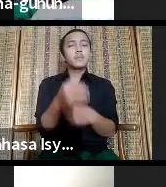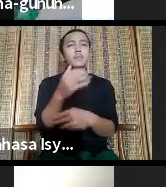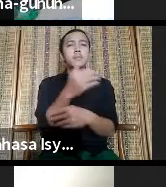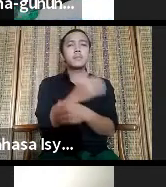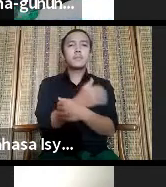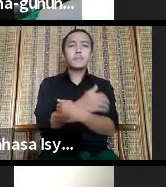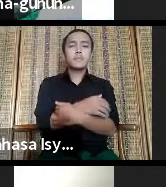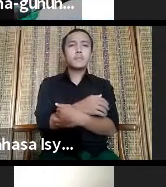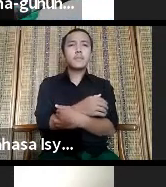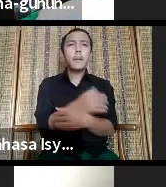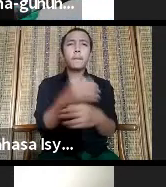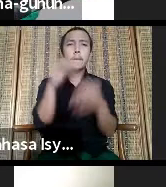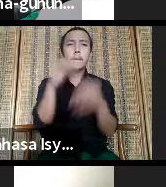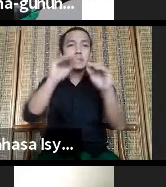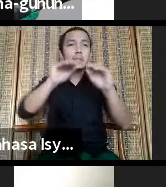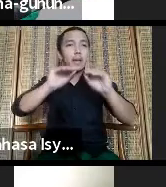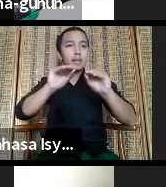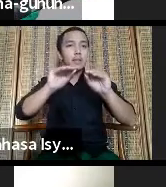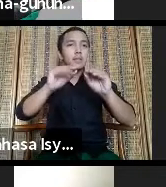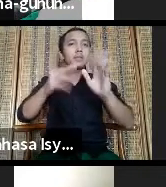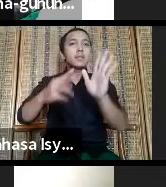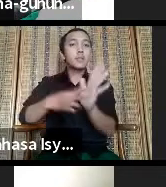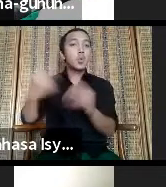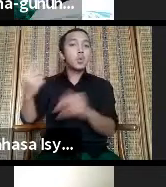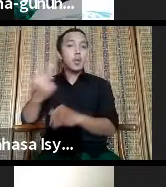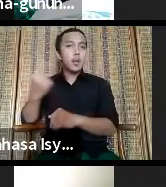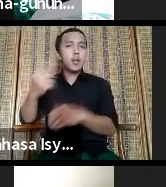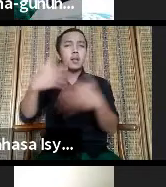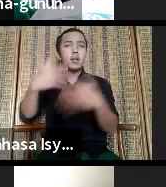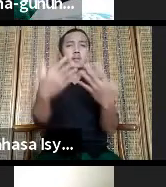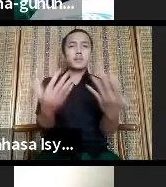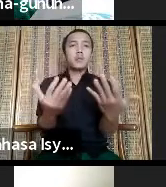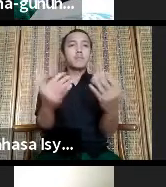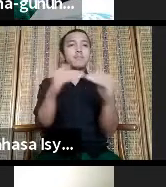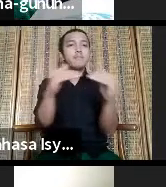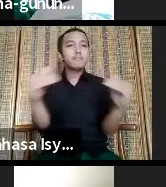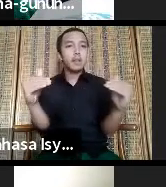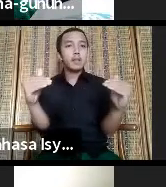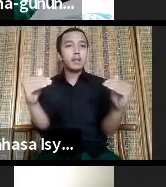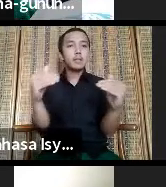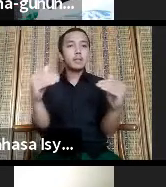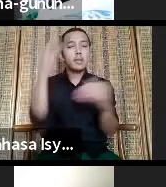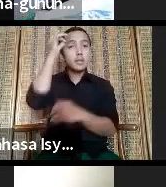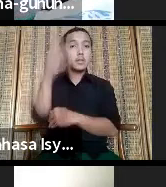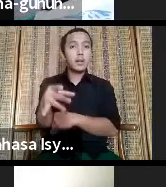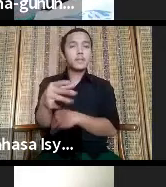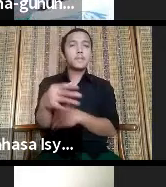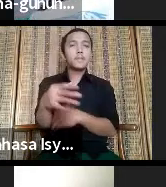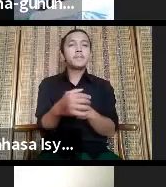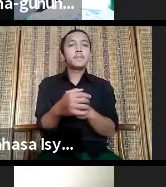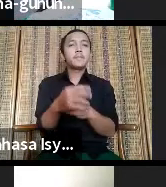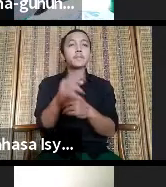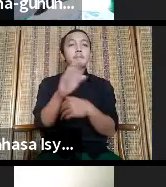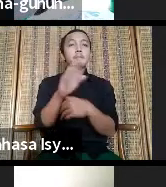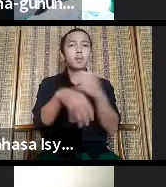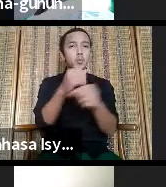tingkat desa, maka kami berharap agar tahun 2020 hingga tahun 2030 ini bisa